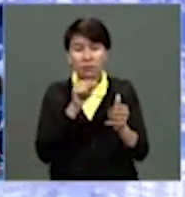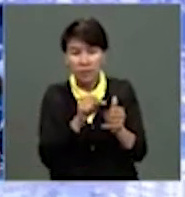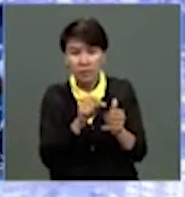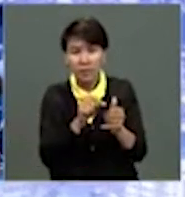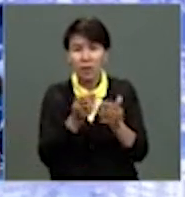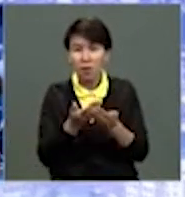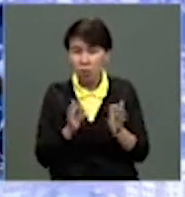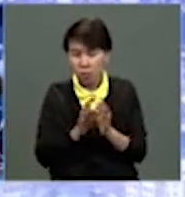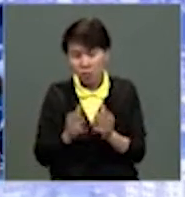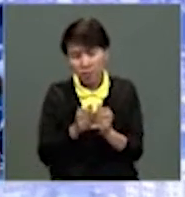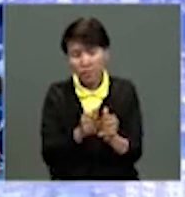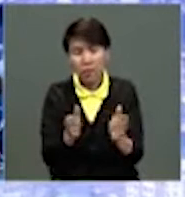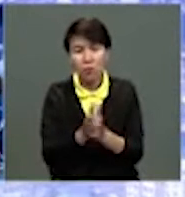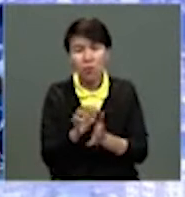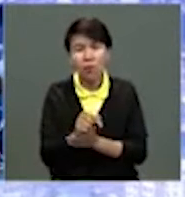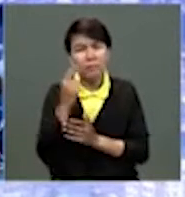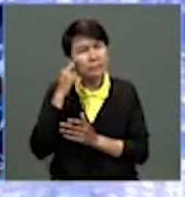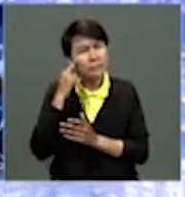รายชื่อของผู้ป่วยที่จะเข้ามานะครับแล้วแถมมีผู้ติดตามข้าใหม่ประมาณสักพันนึงนะครับรวมๆแล้วคนที่จะทั้งผู้ติดตามทั้งผู้ป่วยเนี่ยประมาณสัก2,000